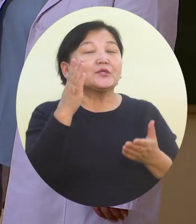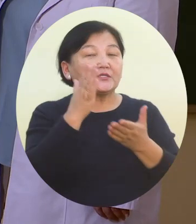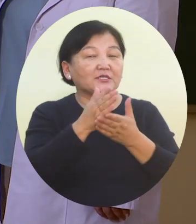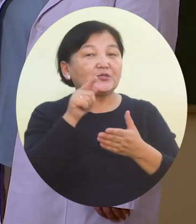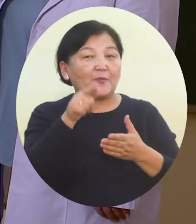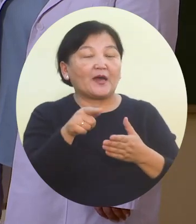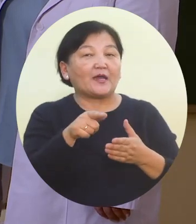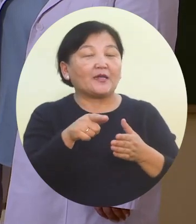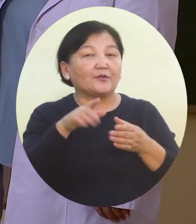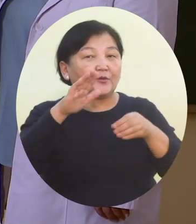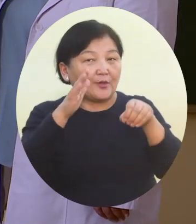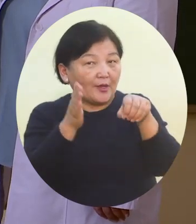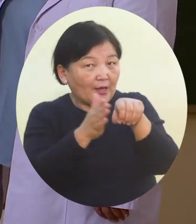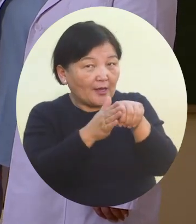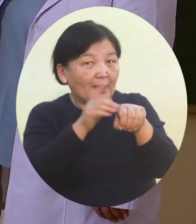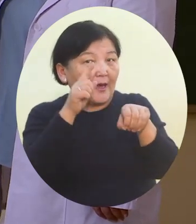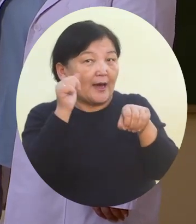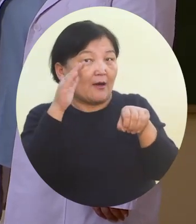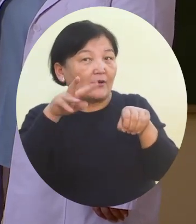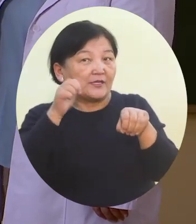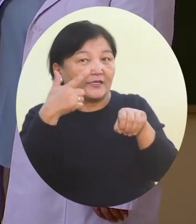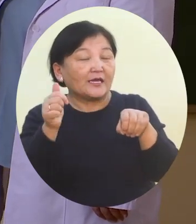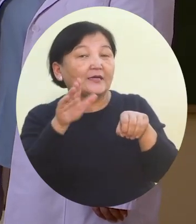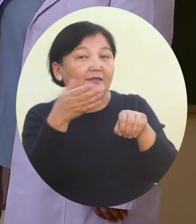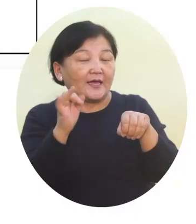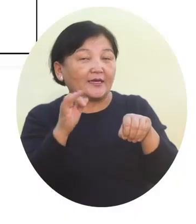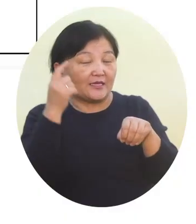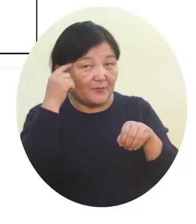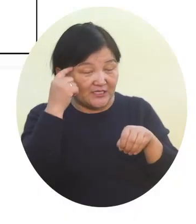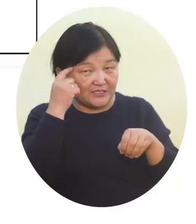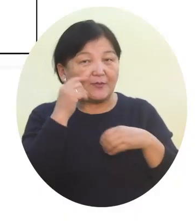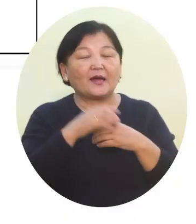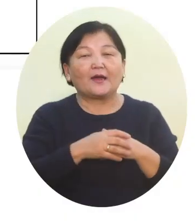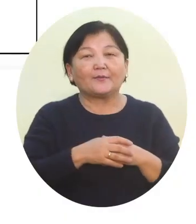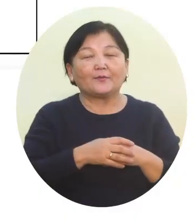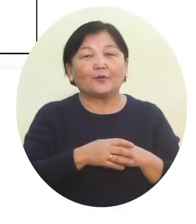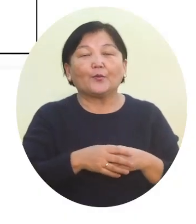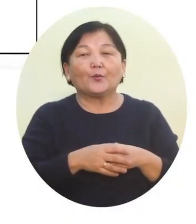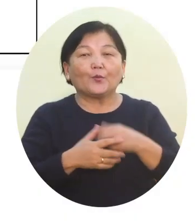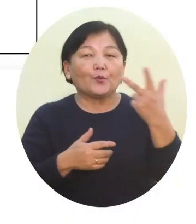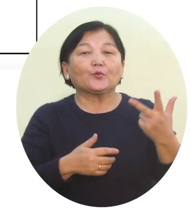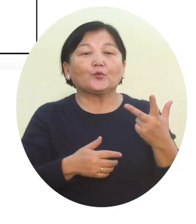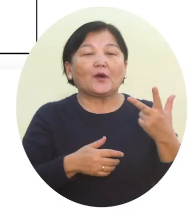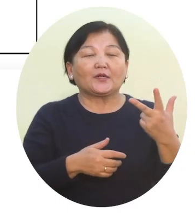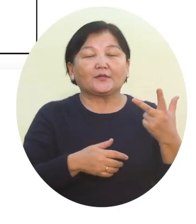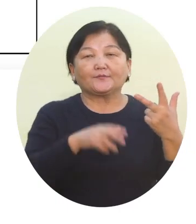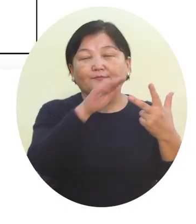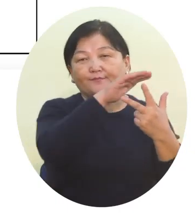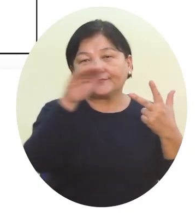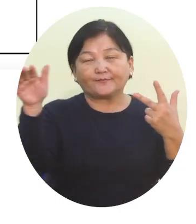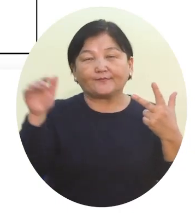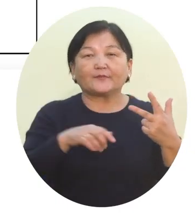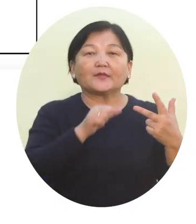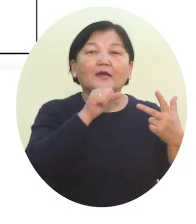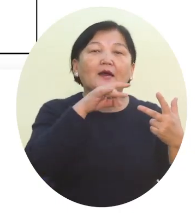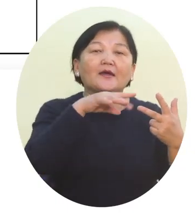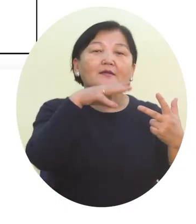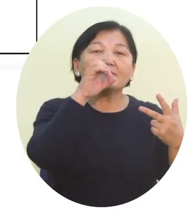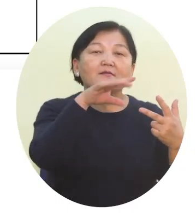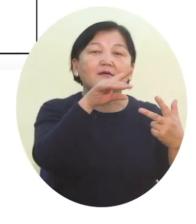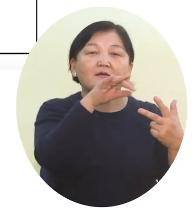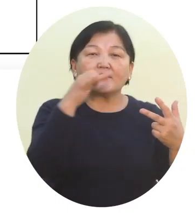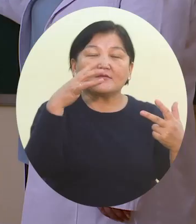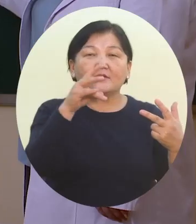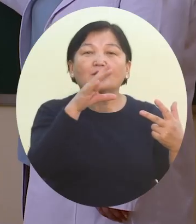нь хавхлагтай гэдгийг та бүхэн онцолж харсан баха. За 3 дахь судас бол артерийн судас буюу